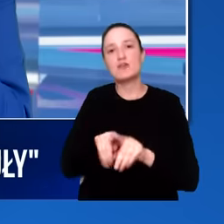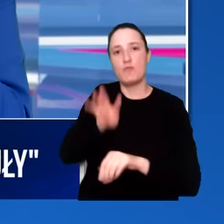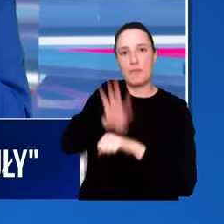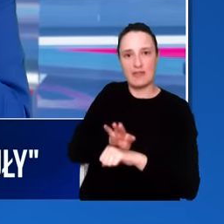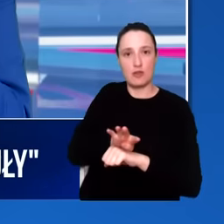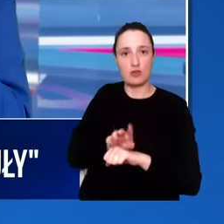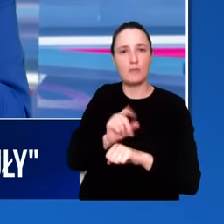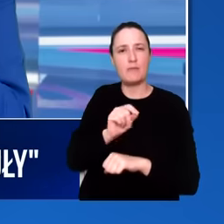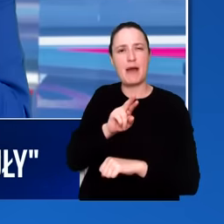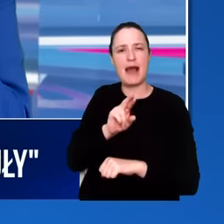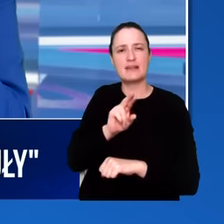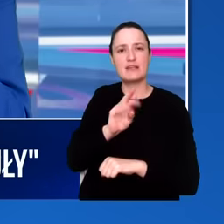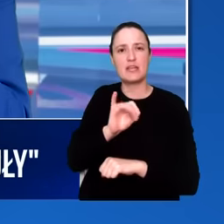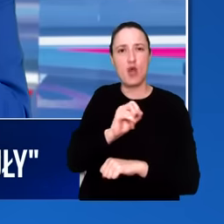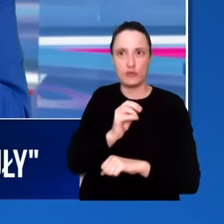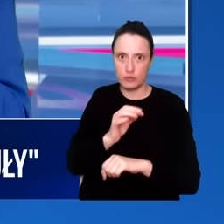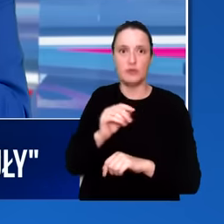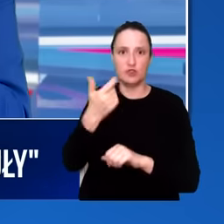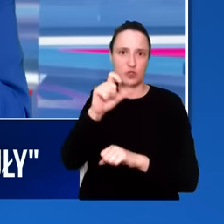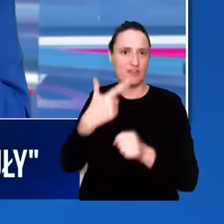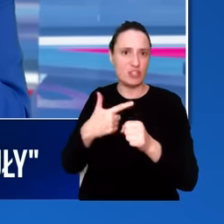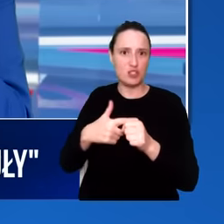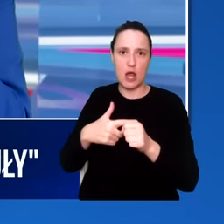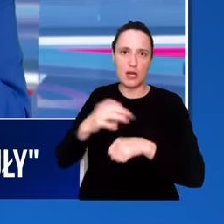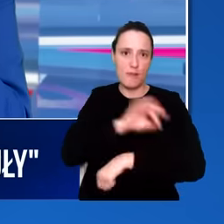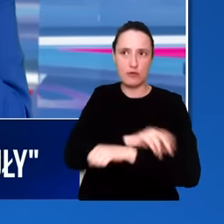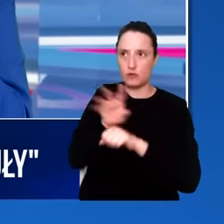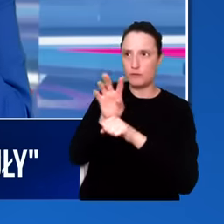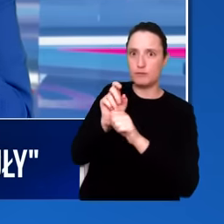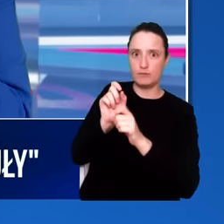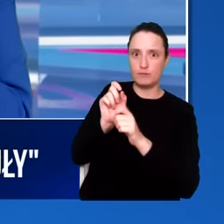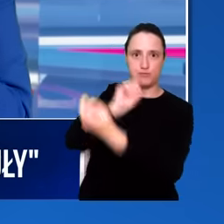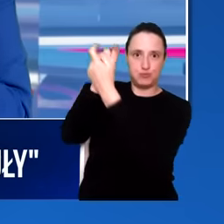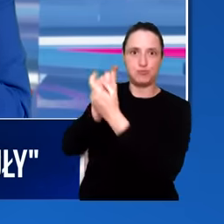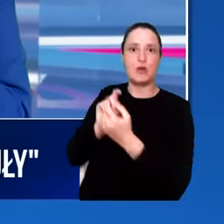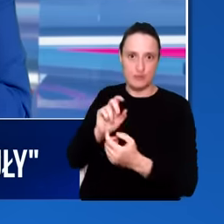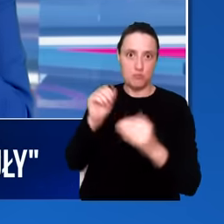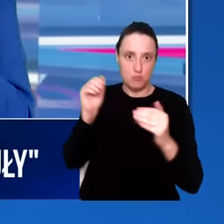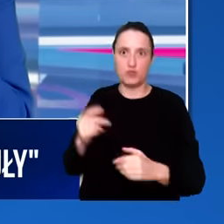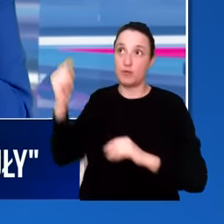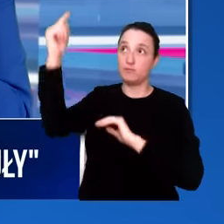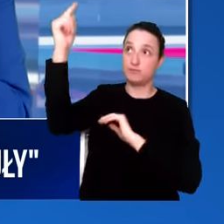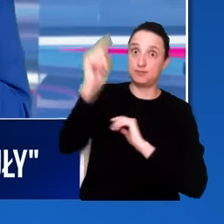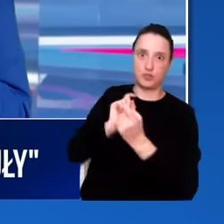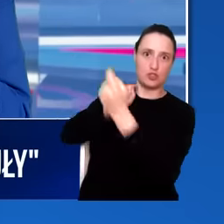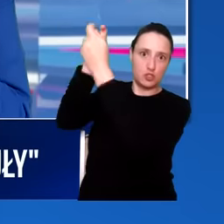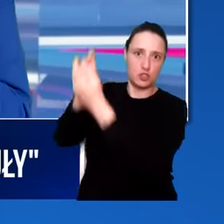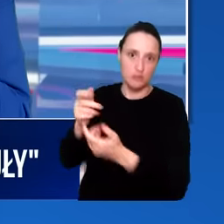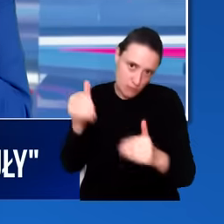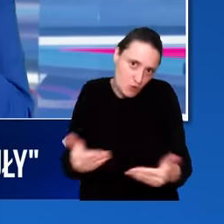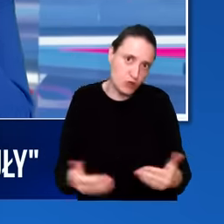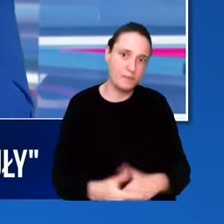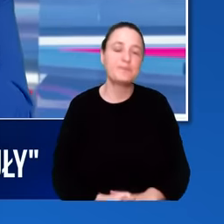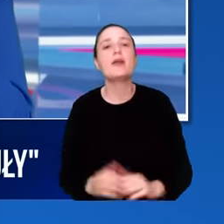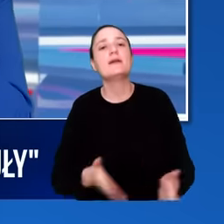które chodzą na 120 kilometrach. I powiem, szanowni że jeszcze państwo, mamy... przepraszam, to ja zadam pytanie teraz panu posłowi Witoldowi Tumanowiczowi z